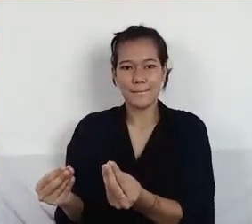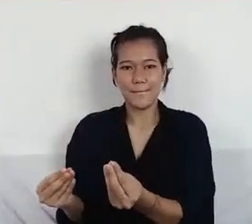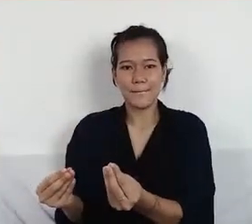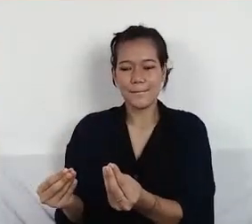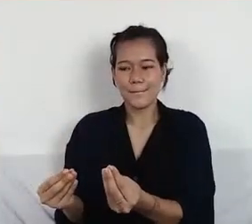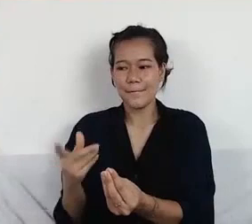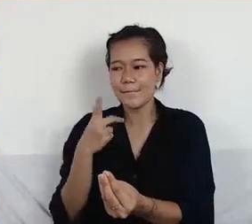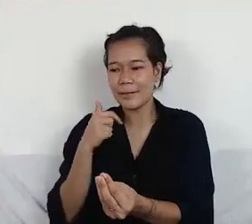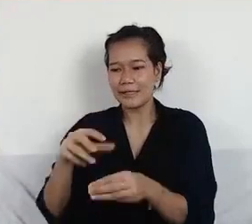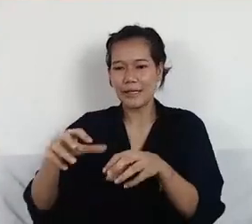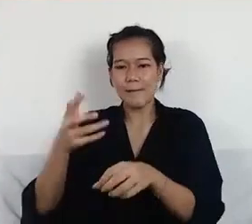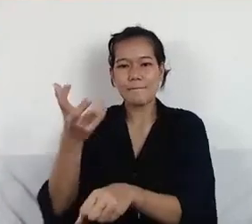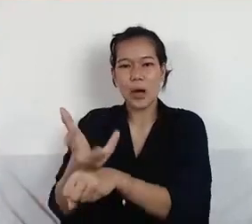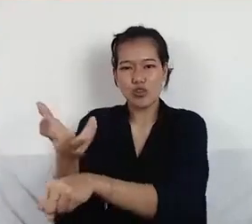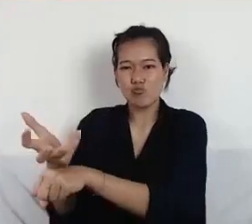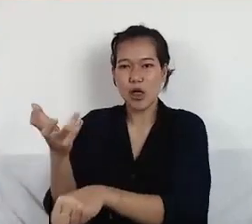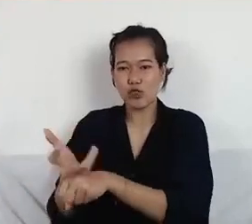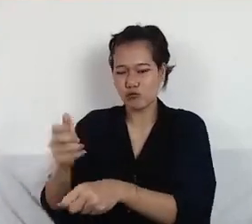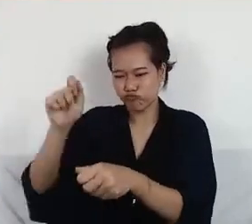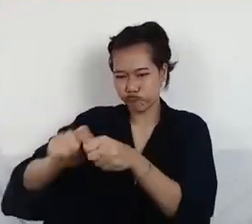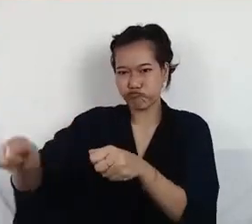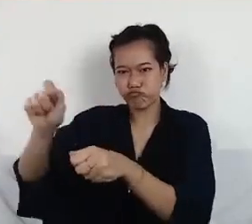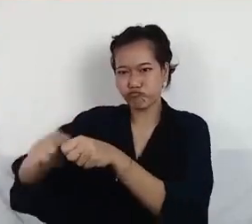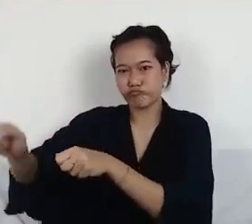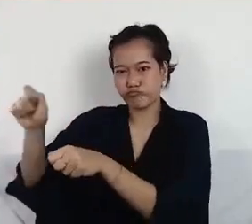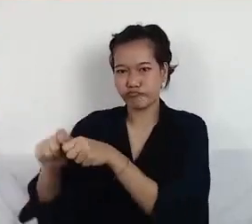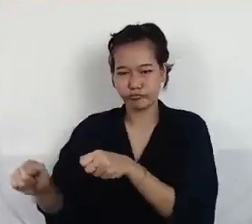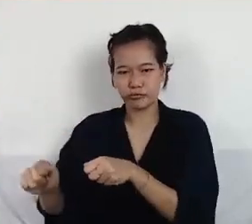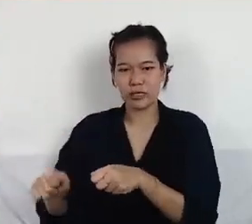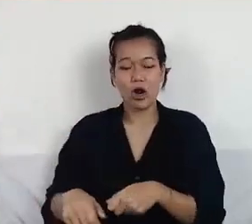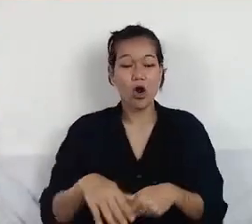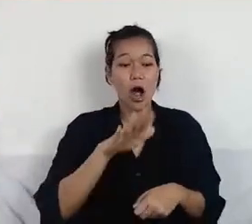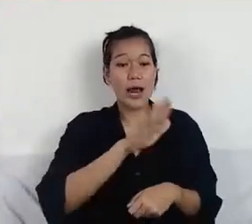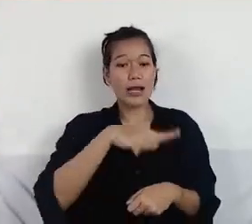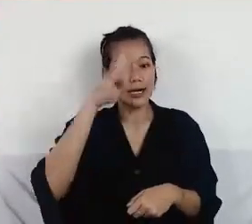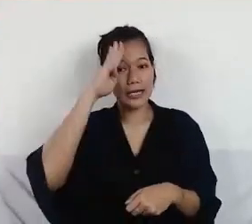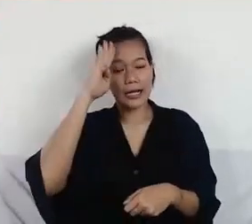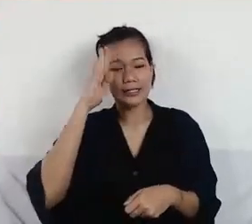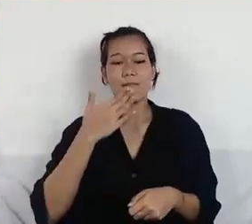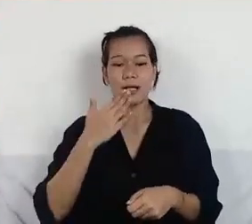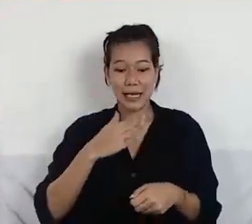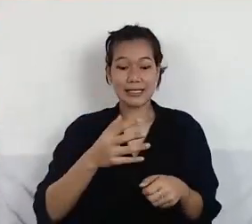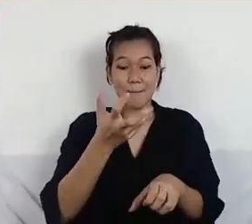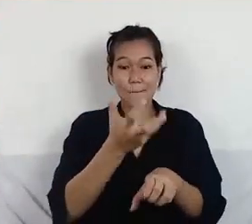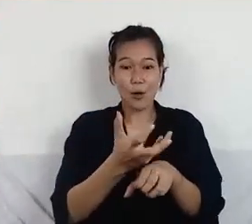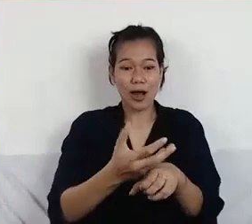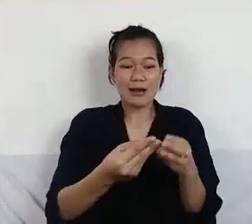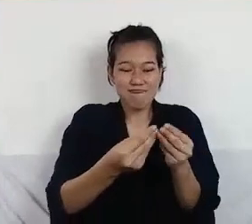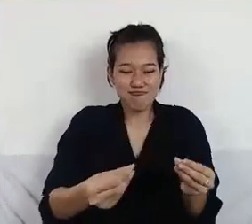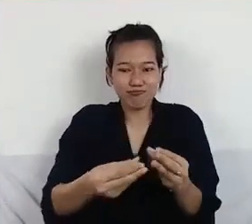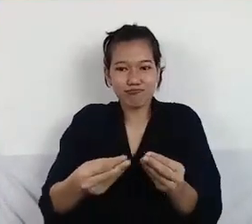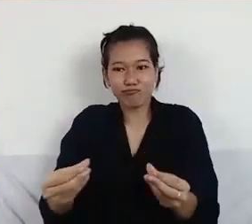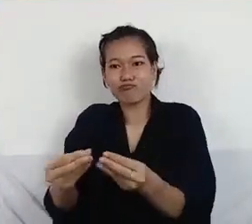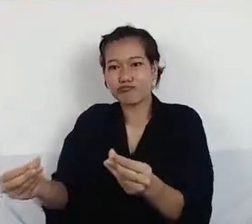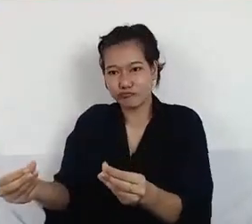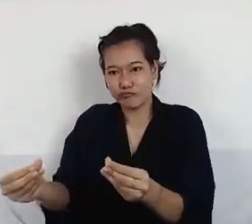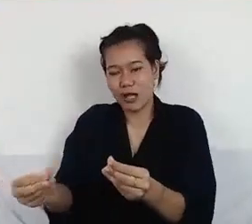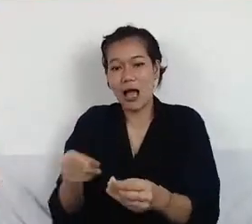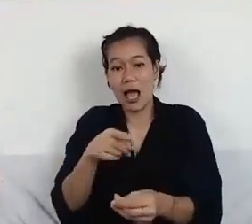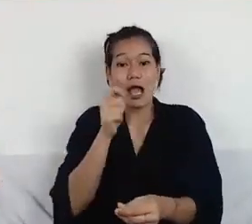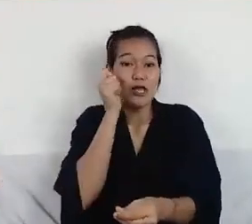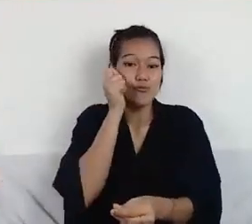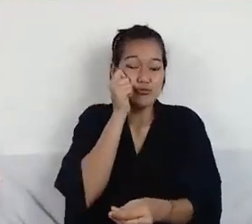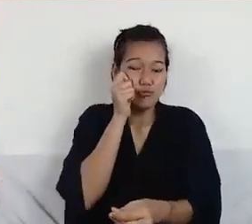membongkar bebatuan, ya. Sementara anak laki-laki itu meratakan, dan kemudian kaum ibu-ibu dan perempuan